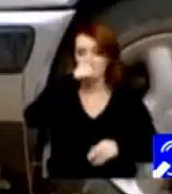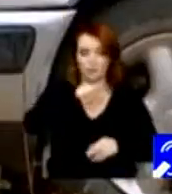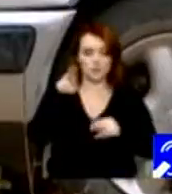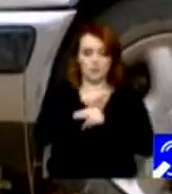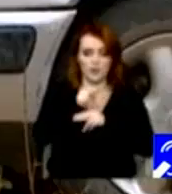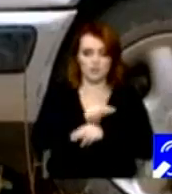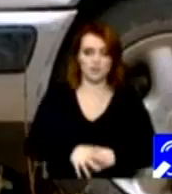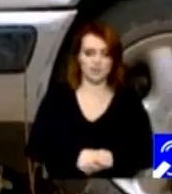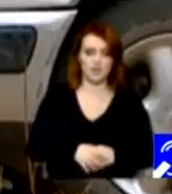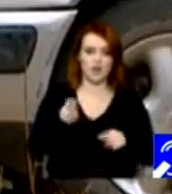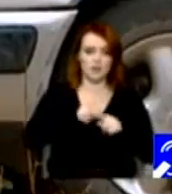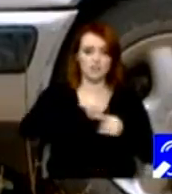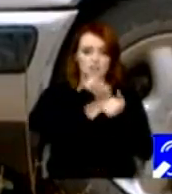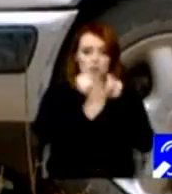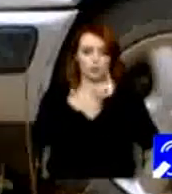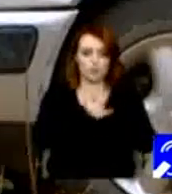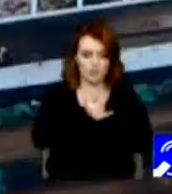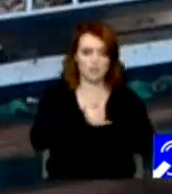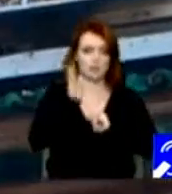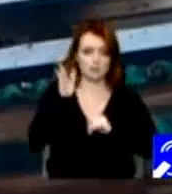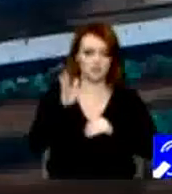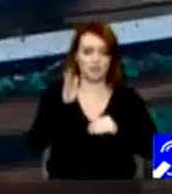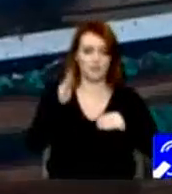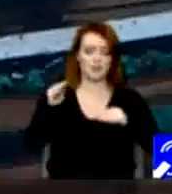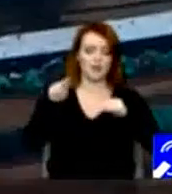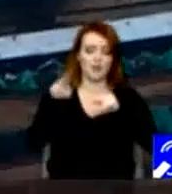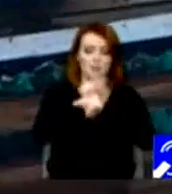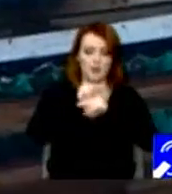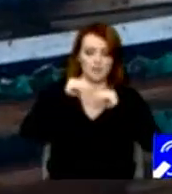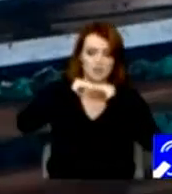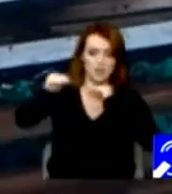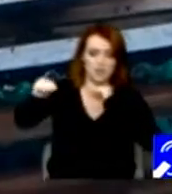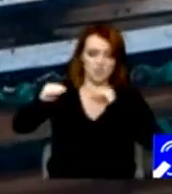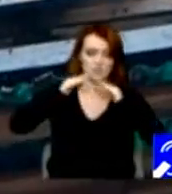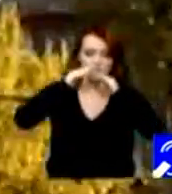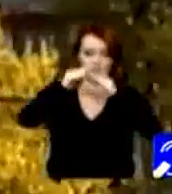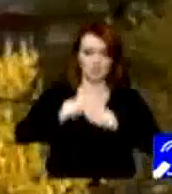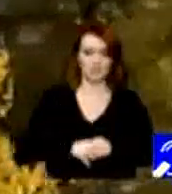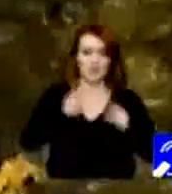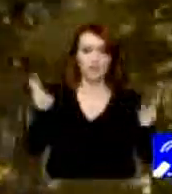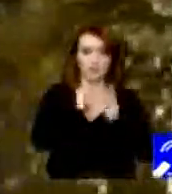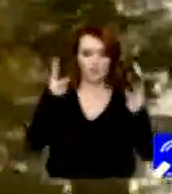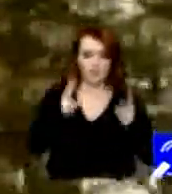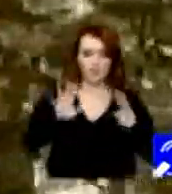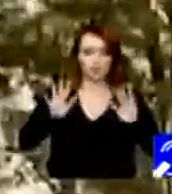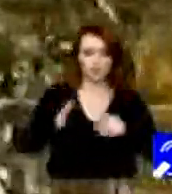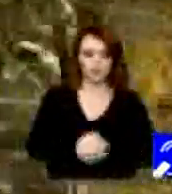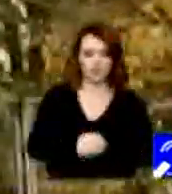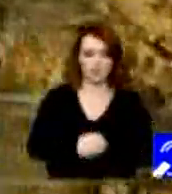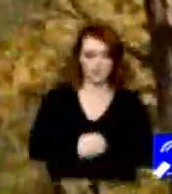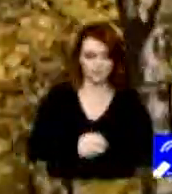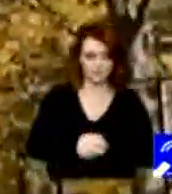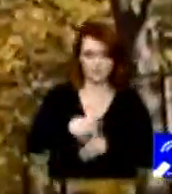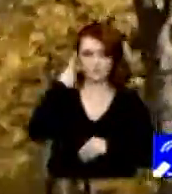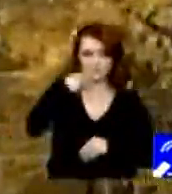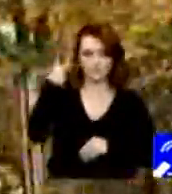refăcută în aceste condiții Ar urma să fie reconstruit doar acoperișul blocului incendiu pe strada Ion pelivan să produs pe